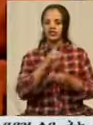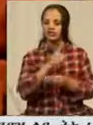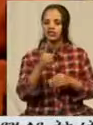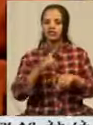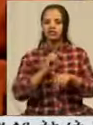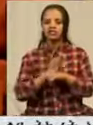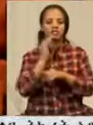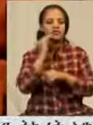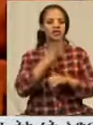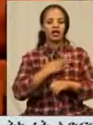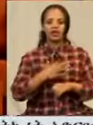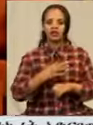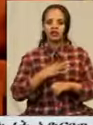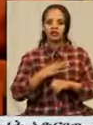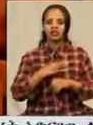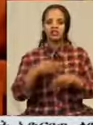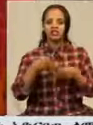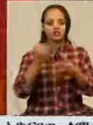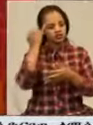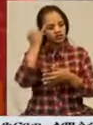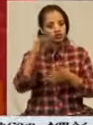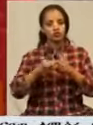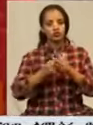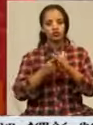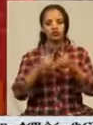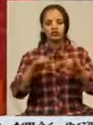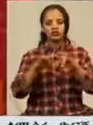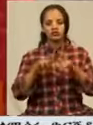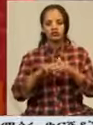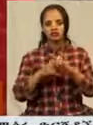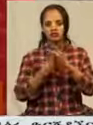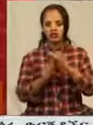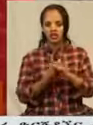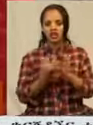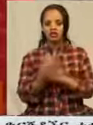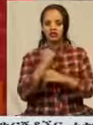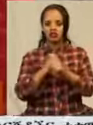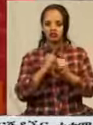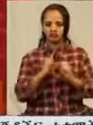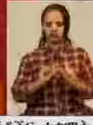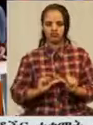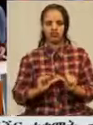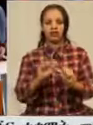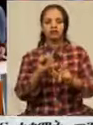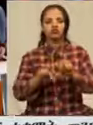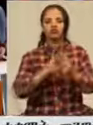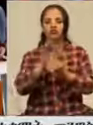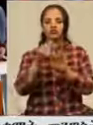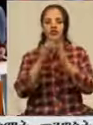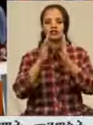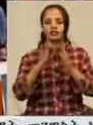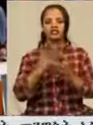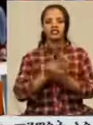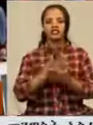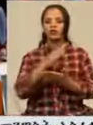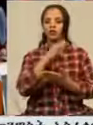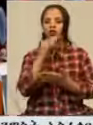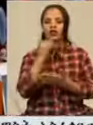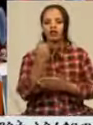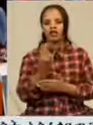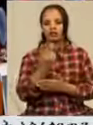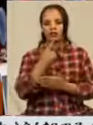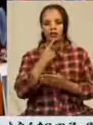የምክር ቤቱ አባላት በሰጡት አስተያየት በዞኑ የተጀመሩ የልማት ስራዎችን አጠናክሮ በማስቀጠል የህብረተሰቡን ሁለንተናዊ ተሳትፎና